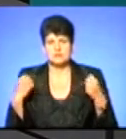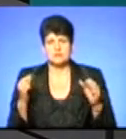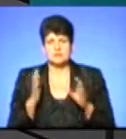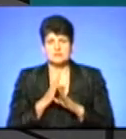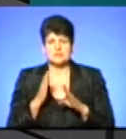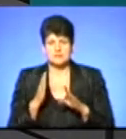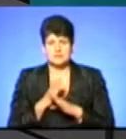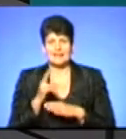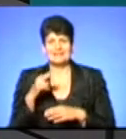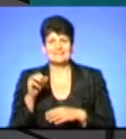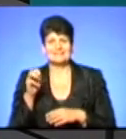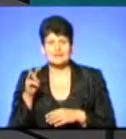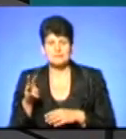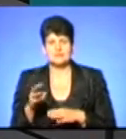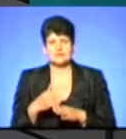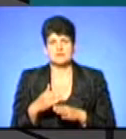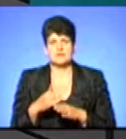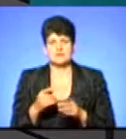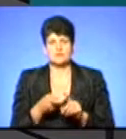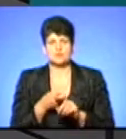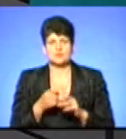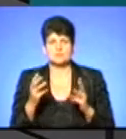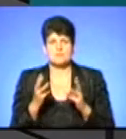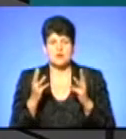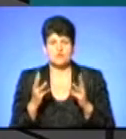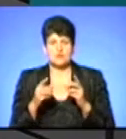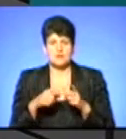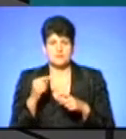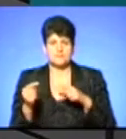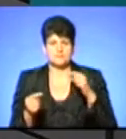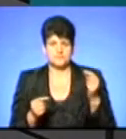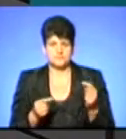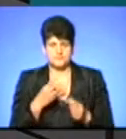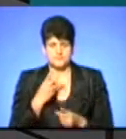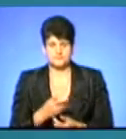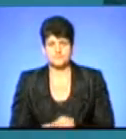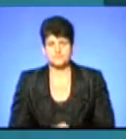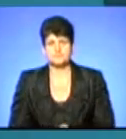шляхи дим, який виділяється внаслідок спалювання рослин. Прошу, відео до ефіру.